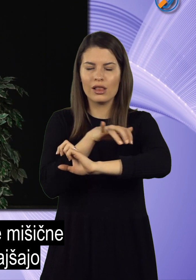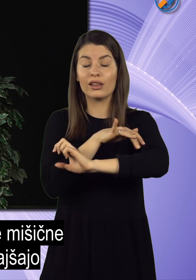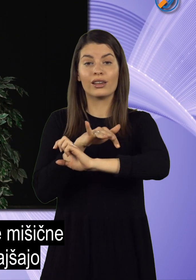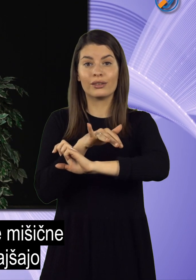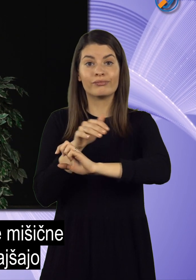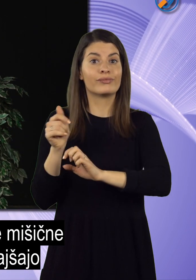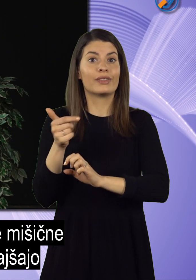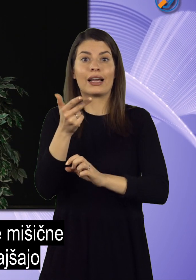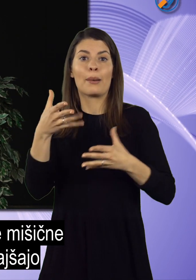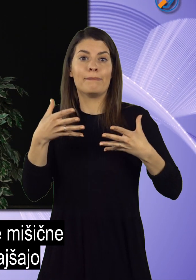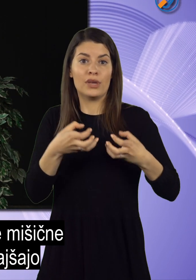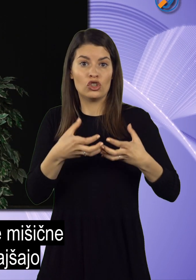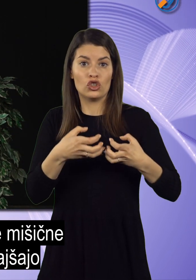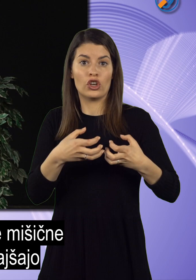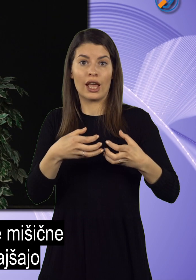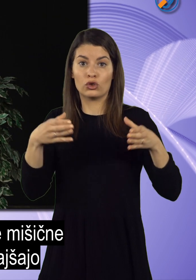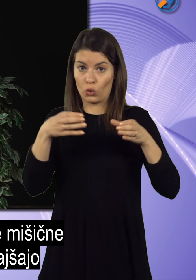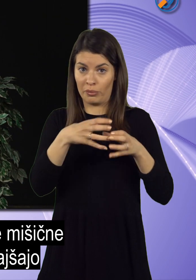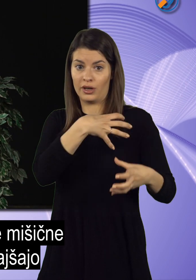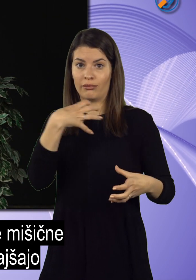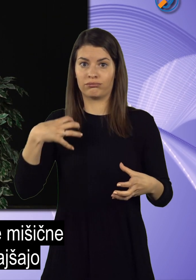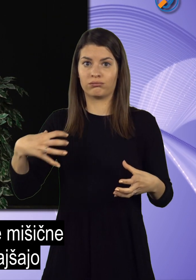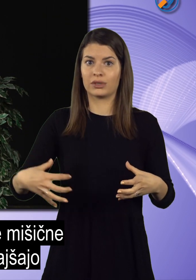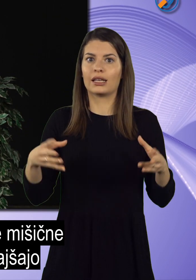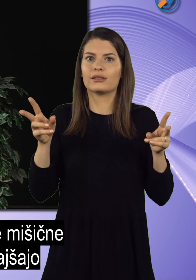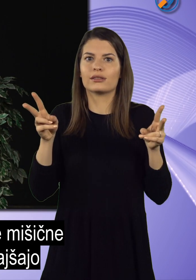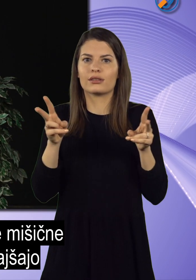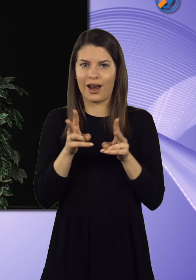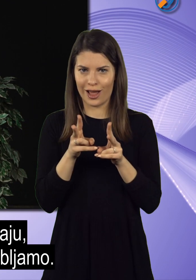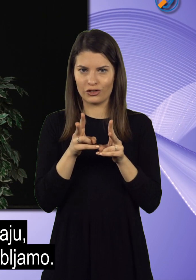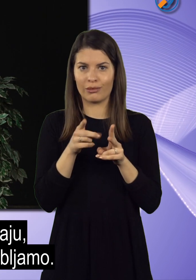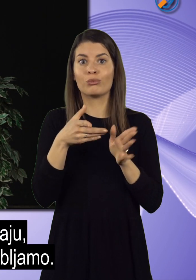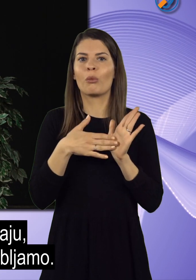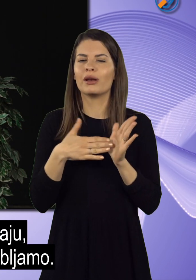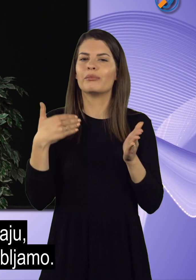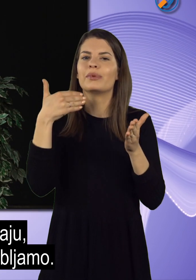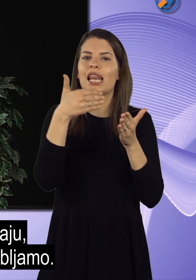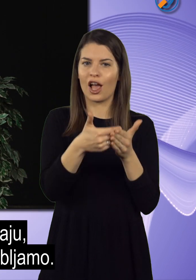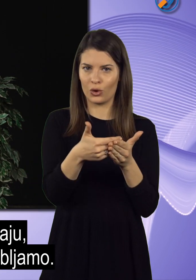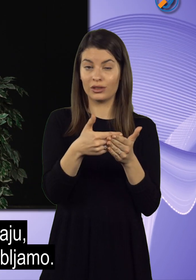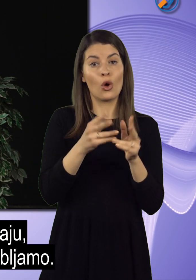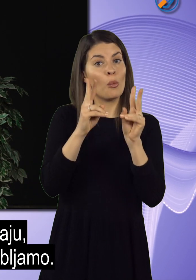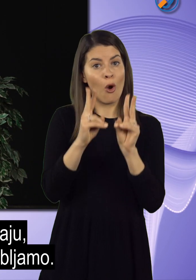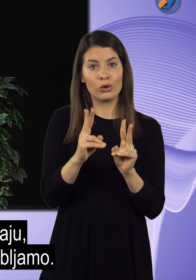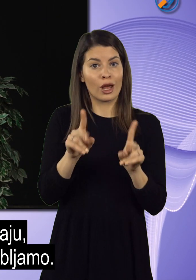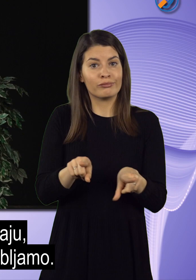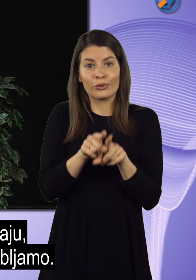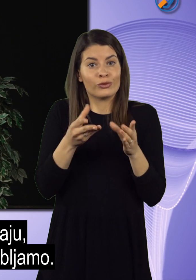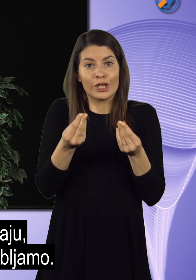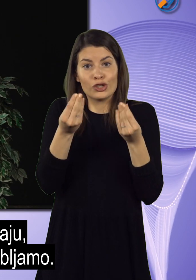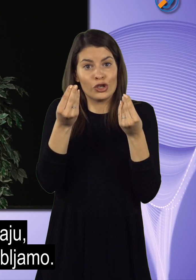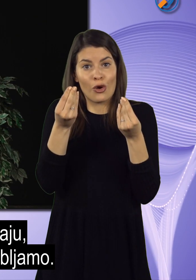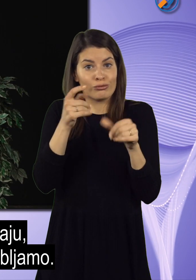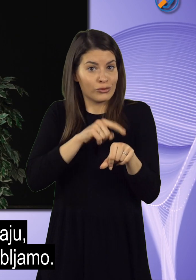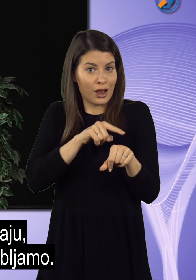in tipkovnico se določene mišične skupine na telesu skrajšajo oziroma prilagodijo položaju, ki ga